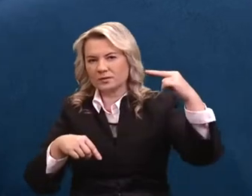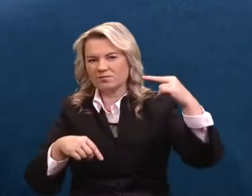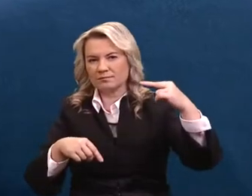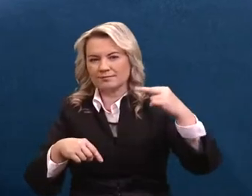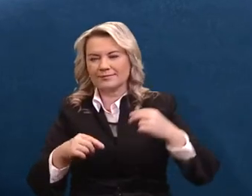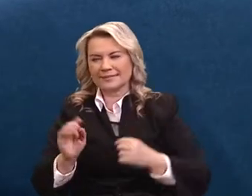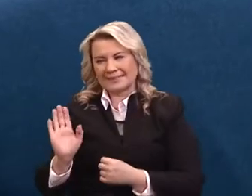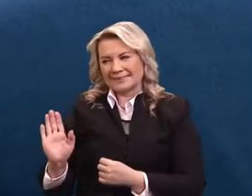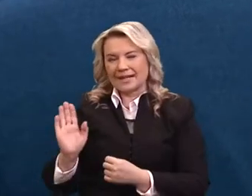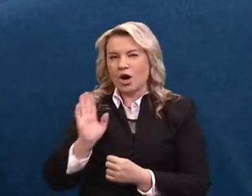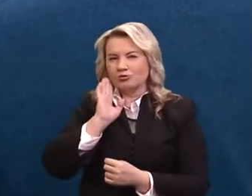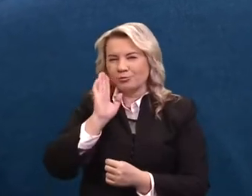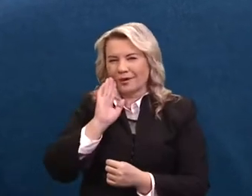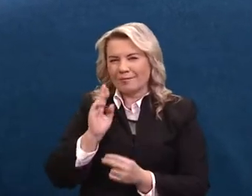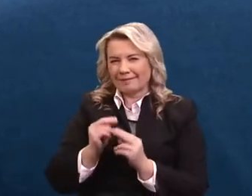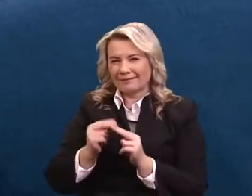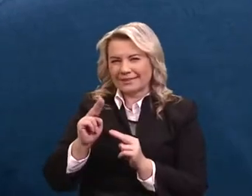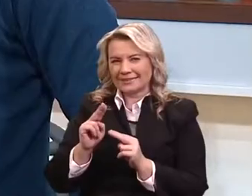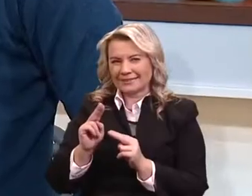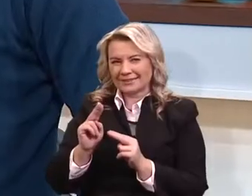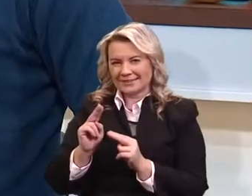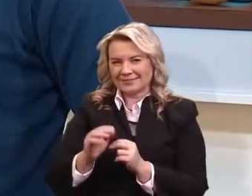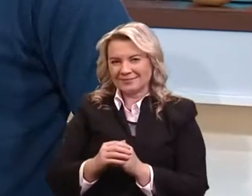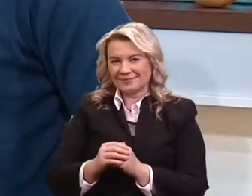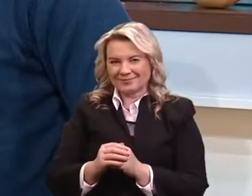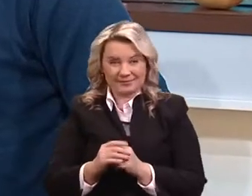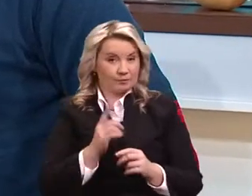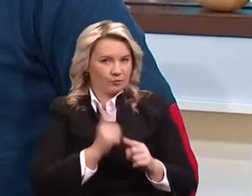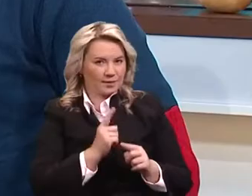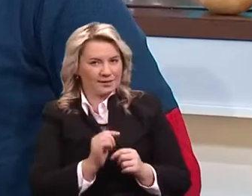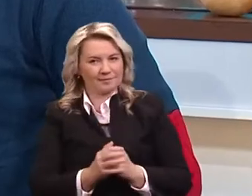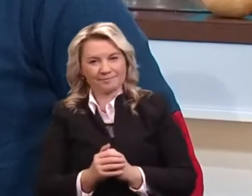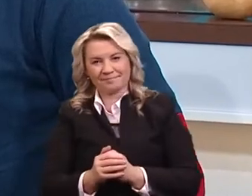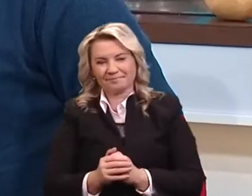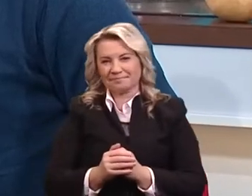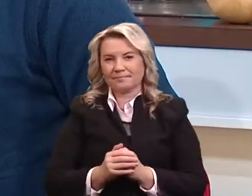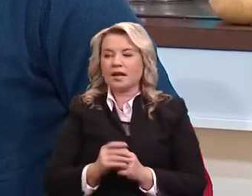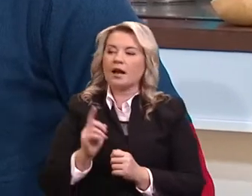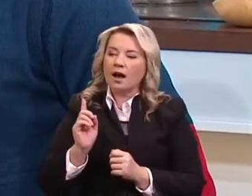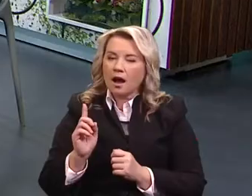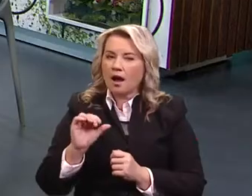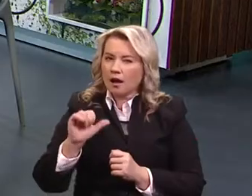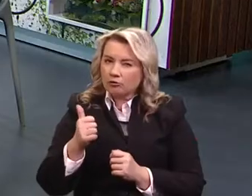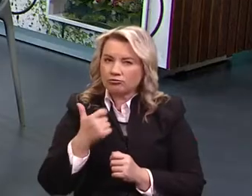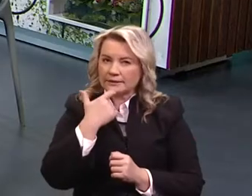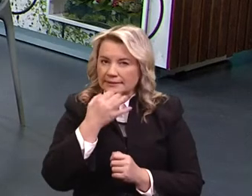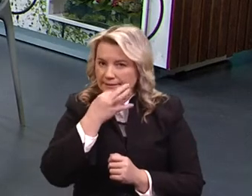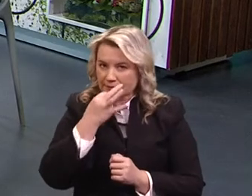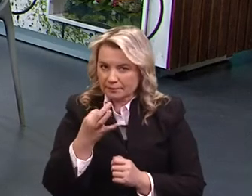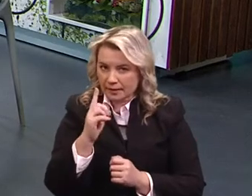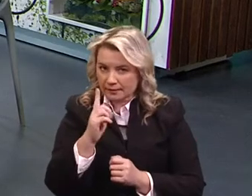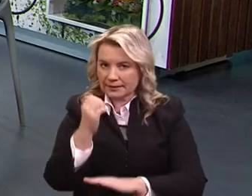už příliš tímhle číslem. Říká, ano, přesně tak, přesně tak, už o sobě říká moc věcí. Ano, ještě teda prosím, aspoň